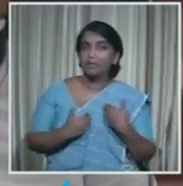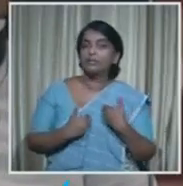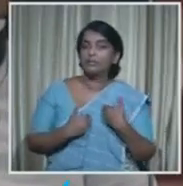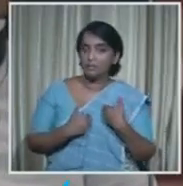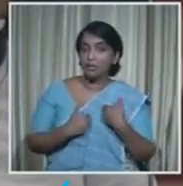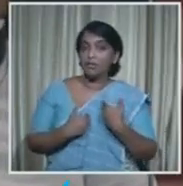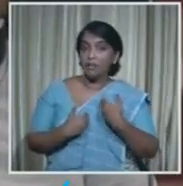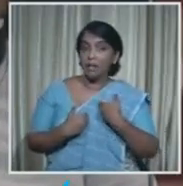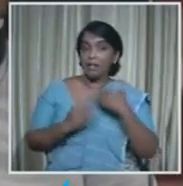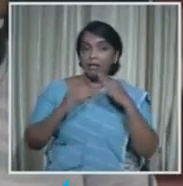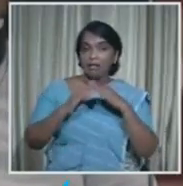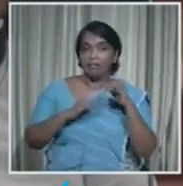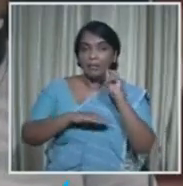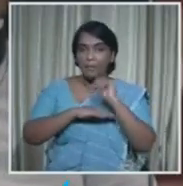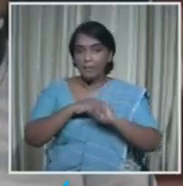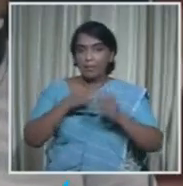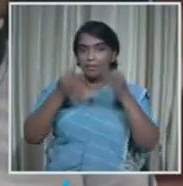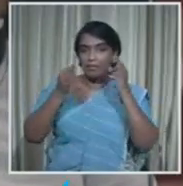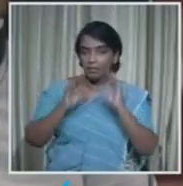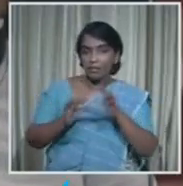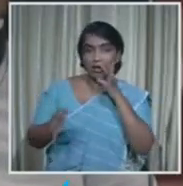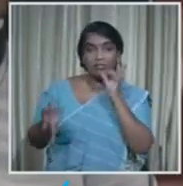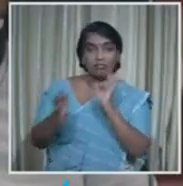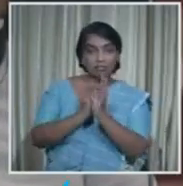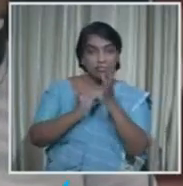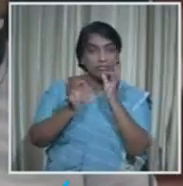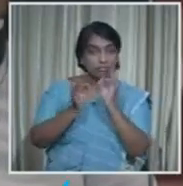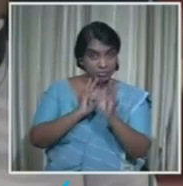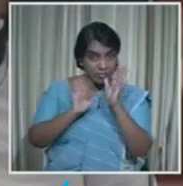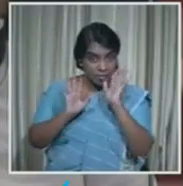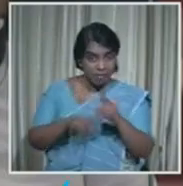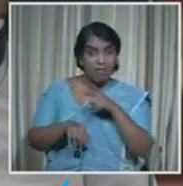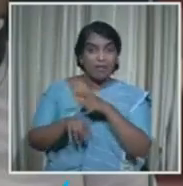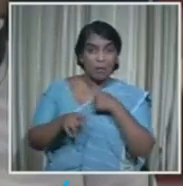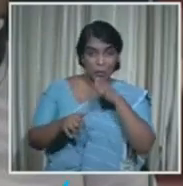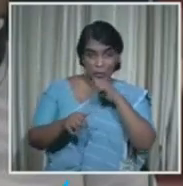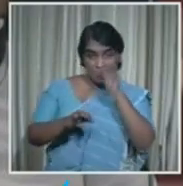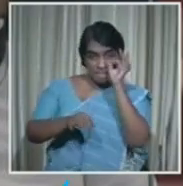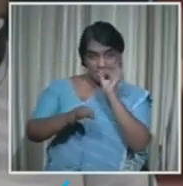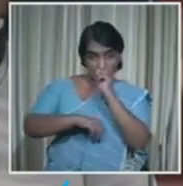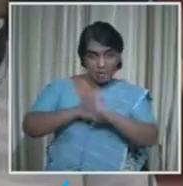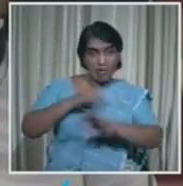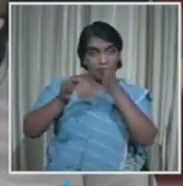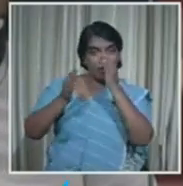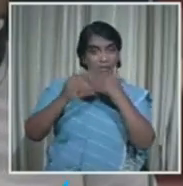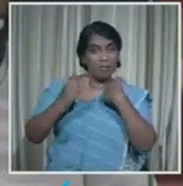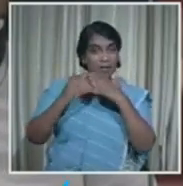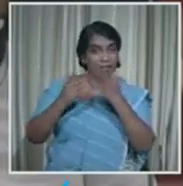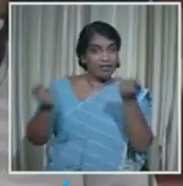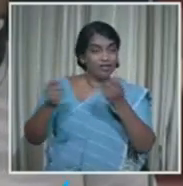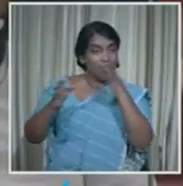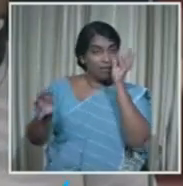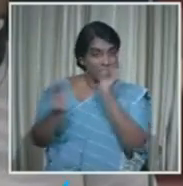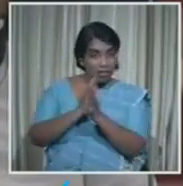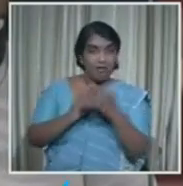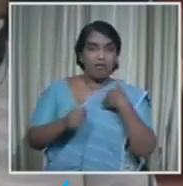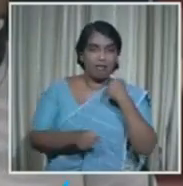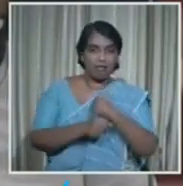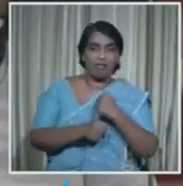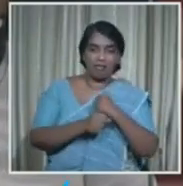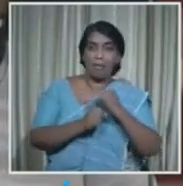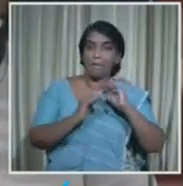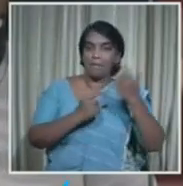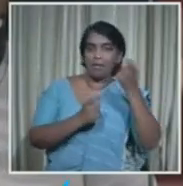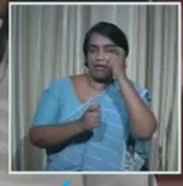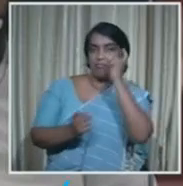mage deepala salasum sahagata lesa gini tabimak nam ape aanduwa pattunata passewat api gena